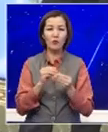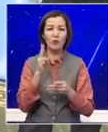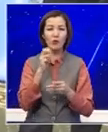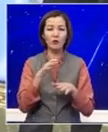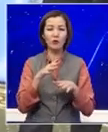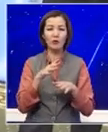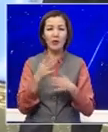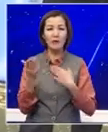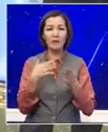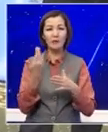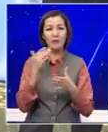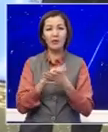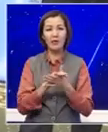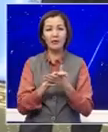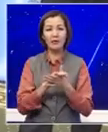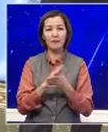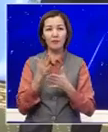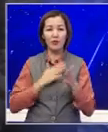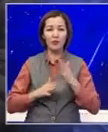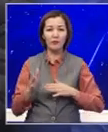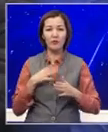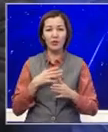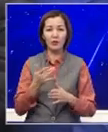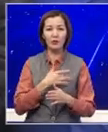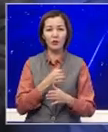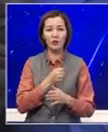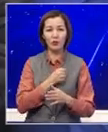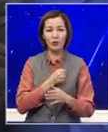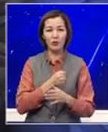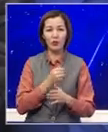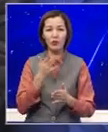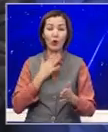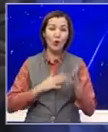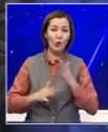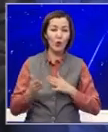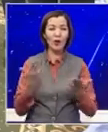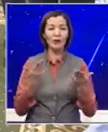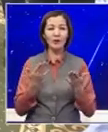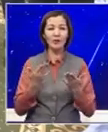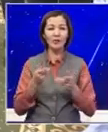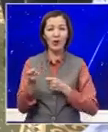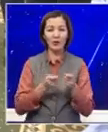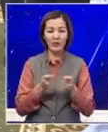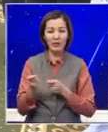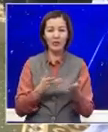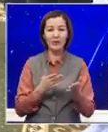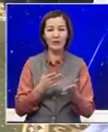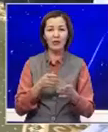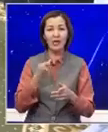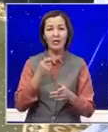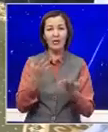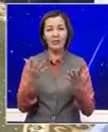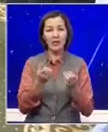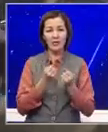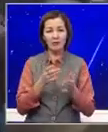тұрғын бір-бірімен танысып қауышып мәз-мәйрам. Жүректері дүкілдеп, жүздері бал-бұл жанып, аудан әкімінің қолынан кілтті қағып